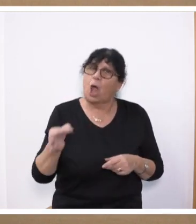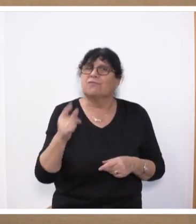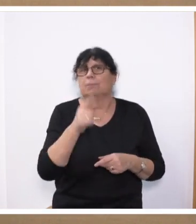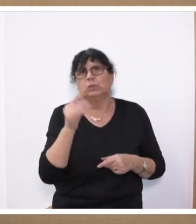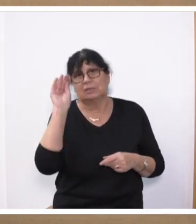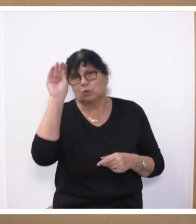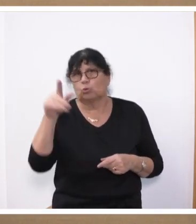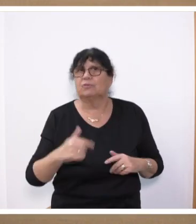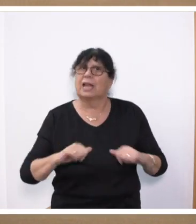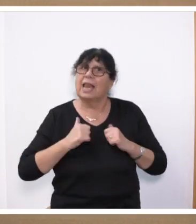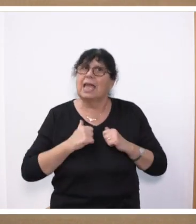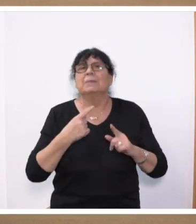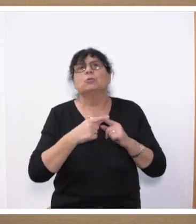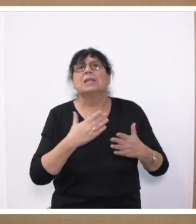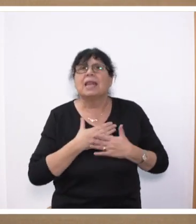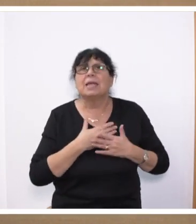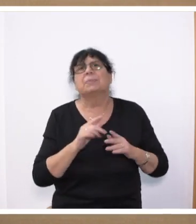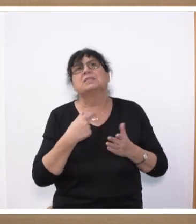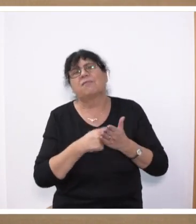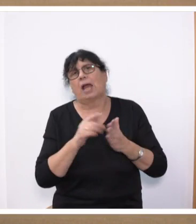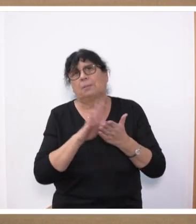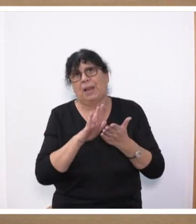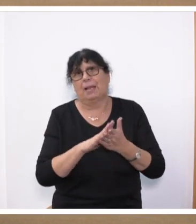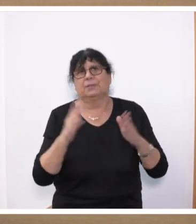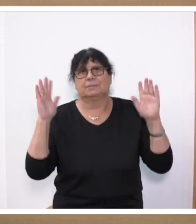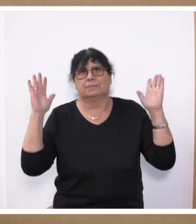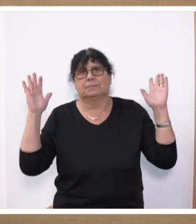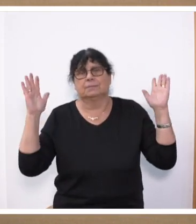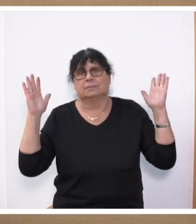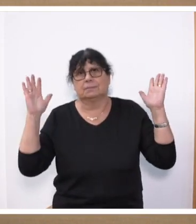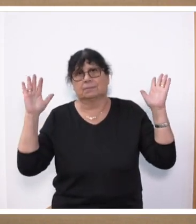Zukunft lebens- und liebenswert bleiben, liebe Kolleginnen und Kollegen.